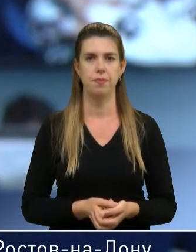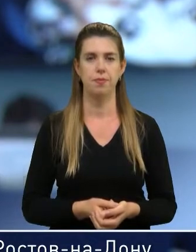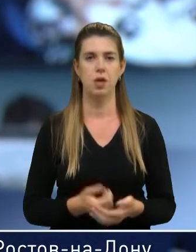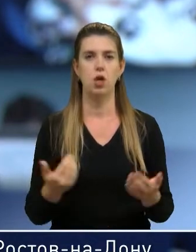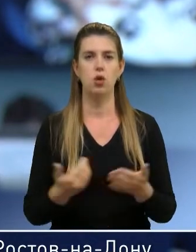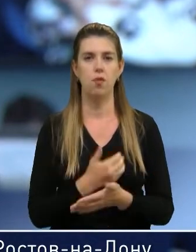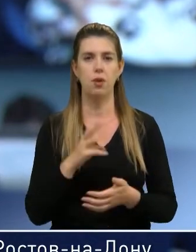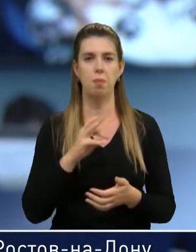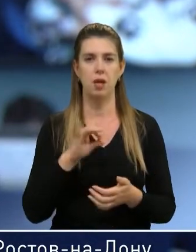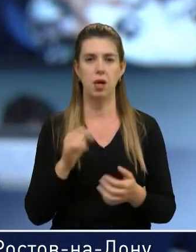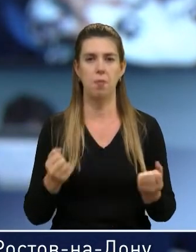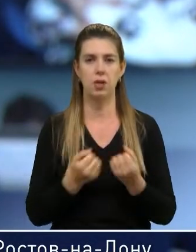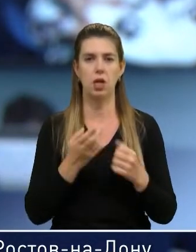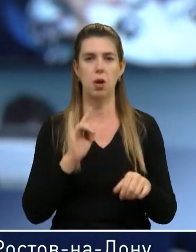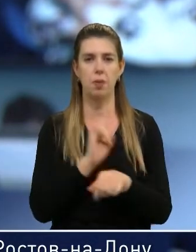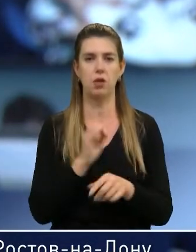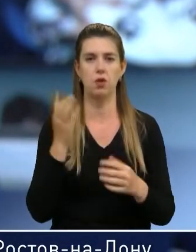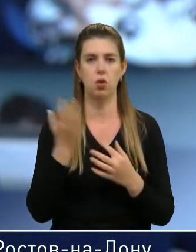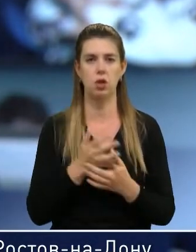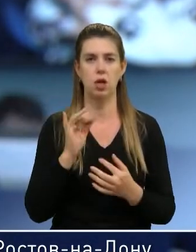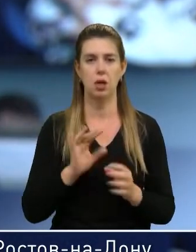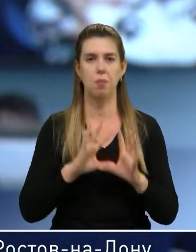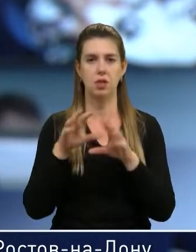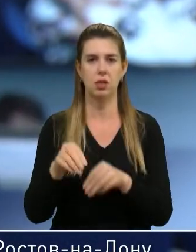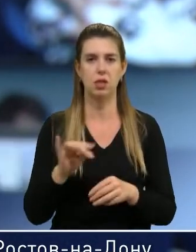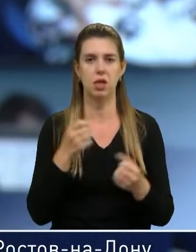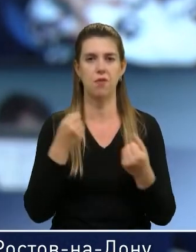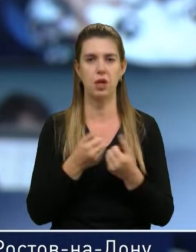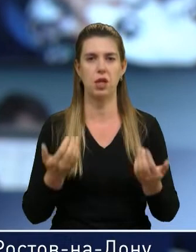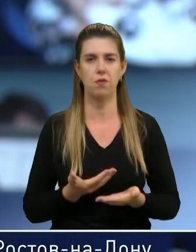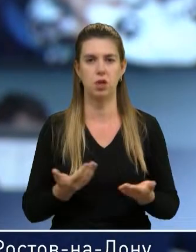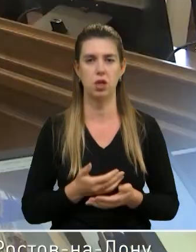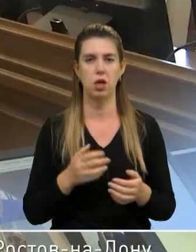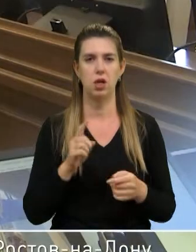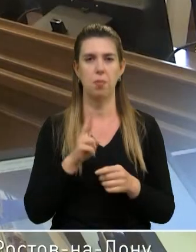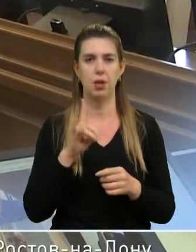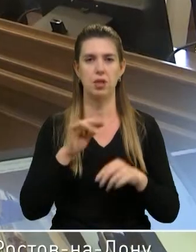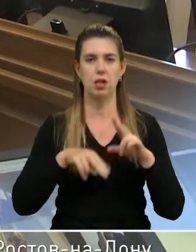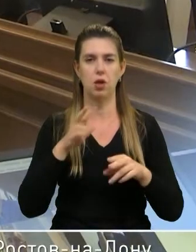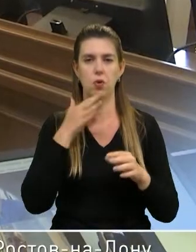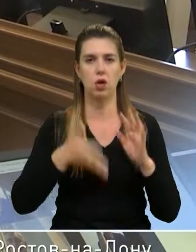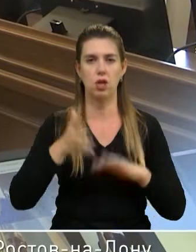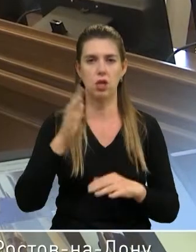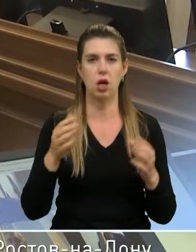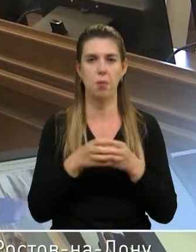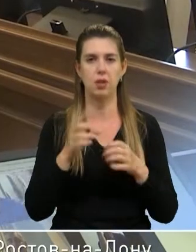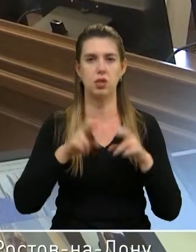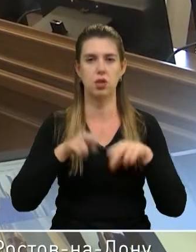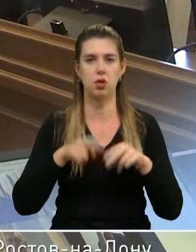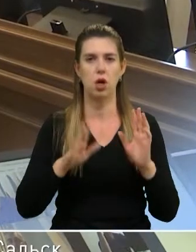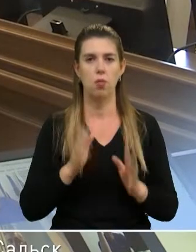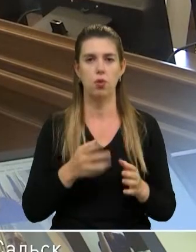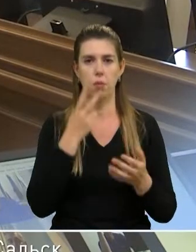Новые меры поддержки для обманутых дольщиков и переселенцев из аварийного жилья. При строительстве многоэтажек компании-застройщики